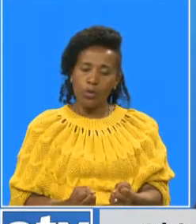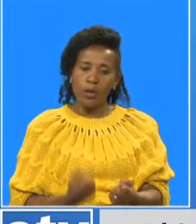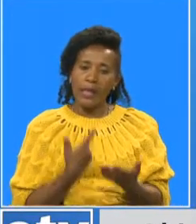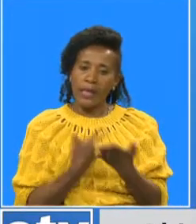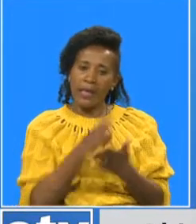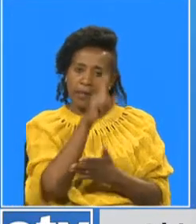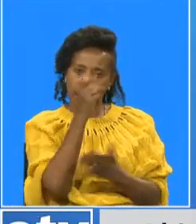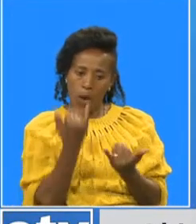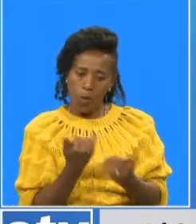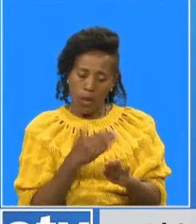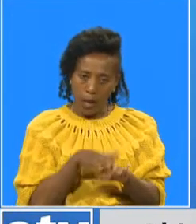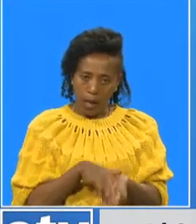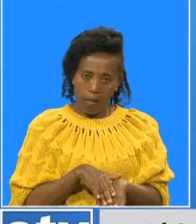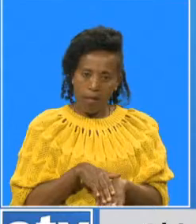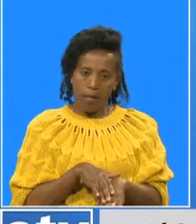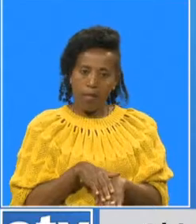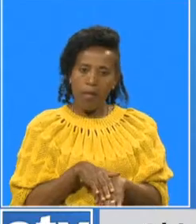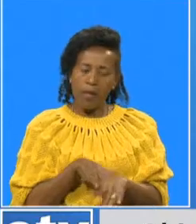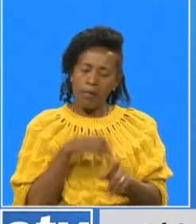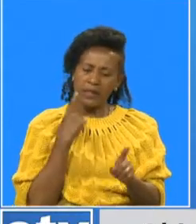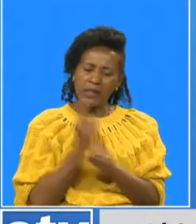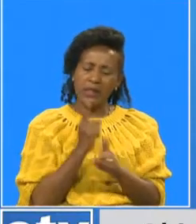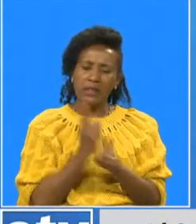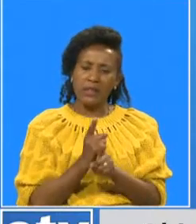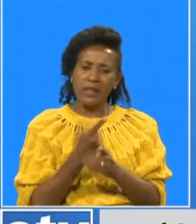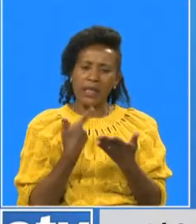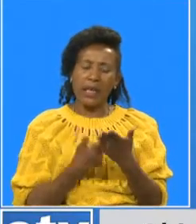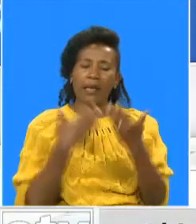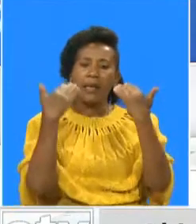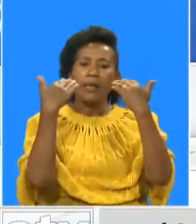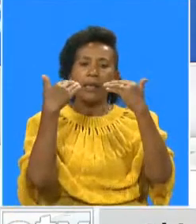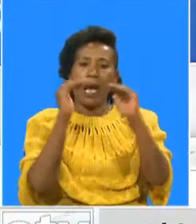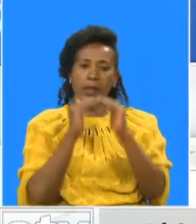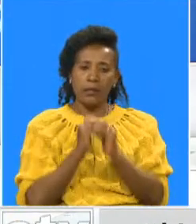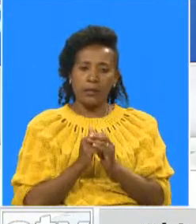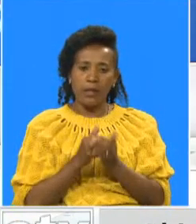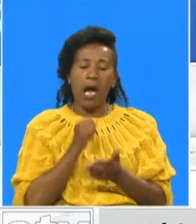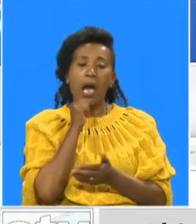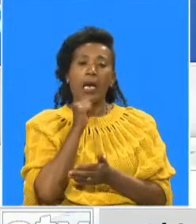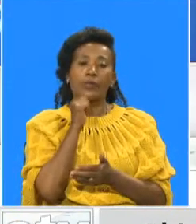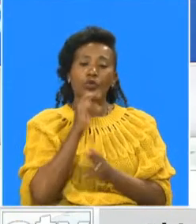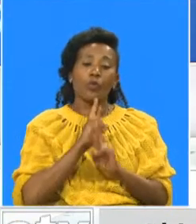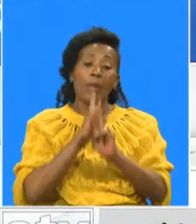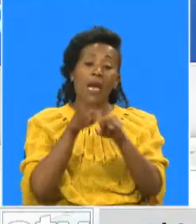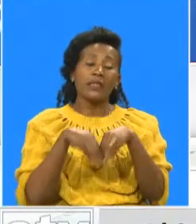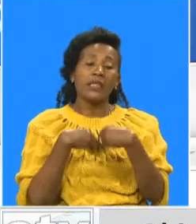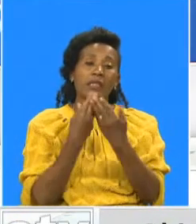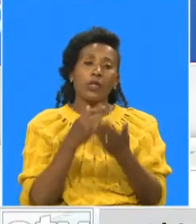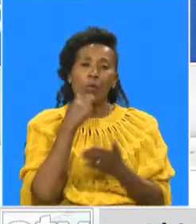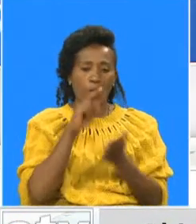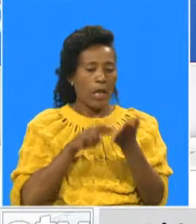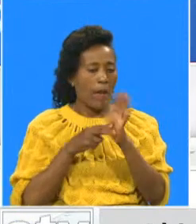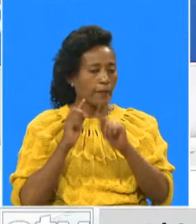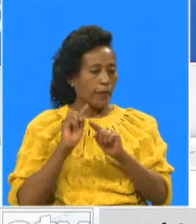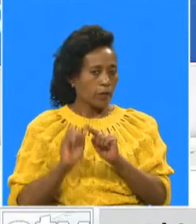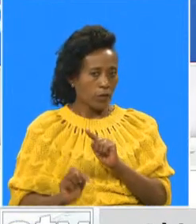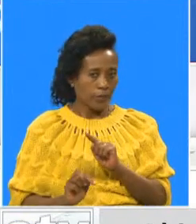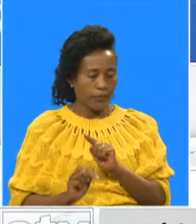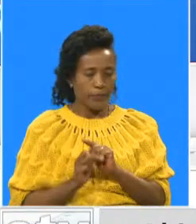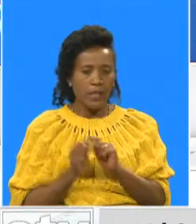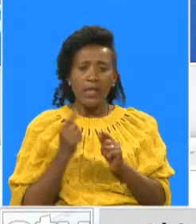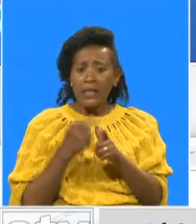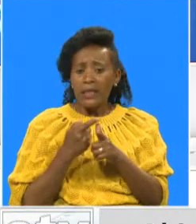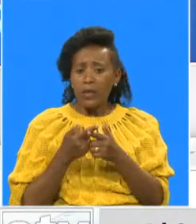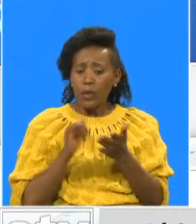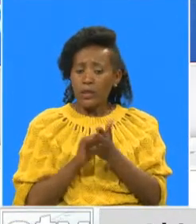ይህን ጥያቄ አሁን ላይ ያው ኤግዛክትሊ ይህን ያክል ባለሀብቶች ምላሽ ተሰጥቷቸዋል ብዬ ለማለት አልችልም።